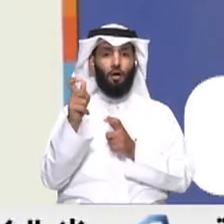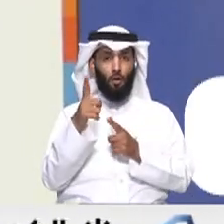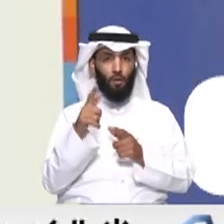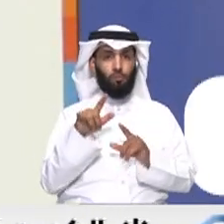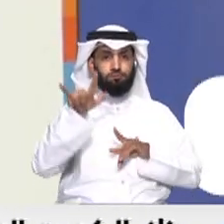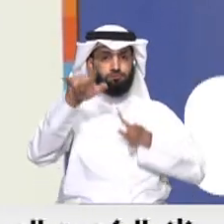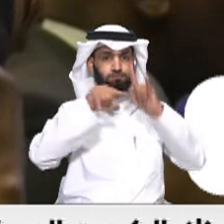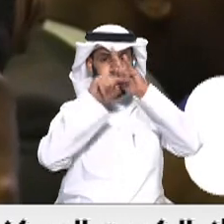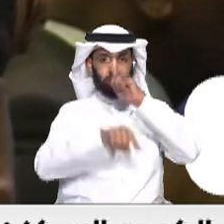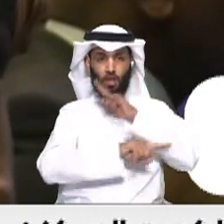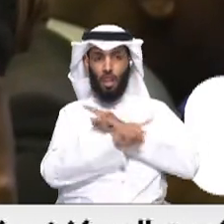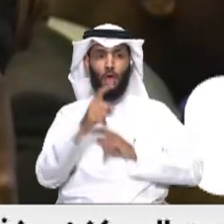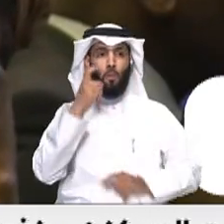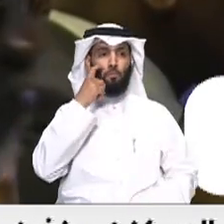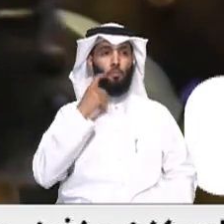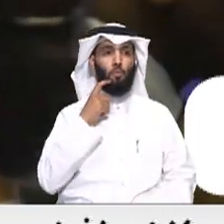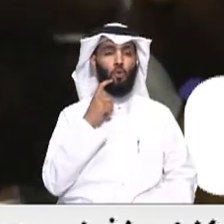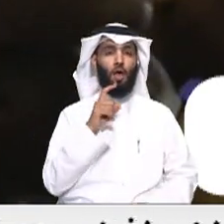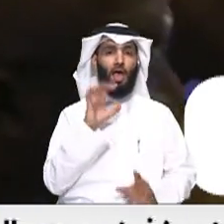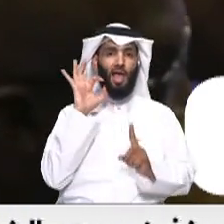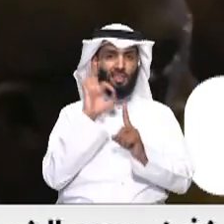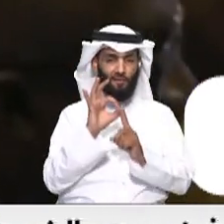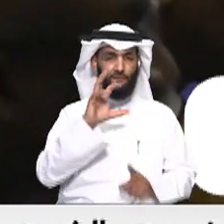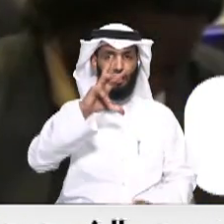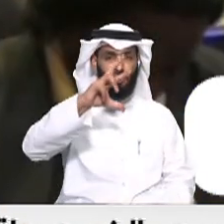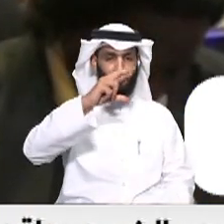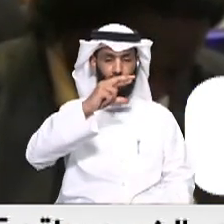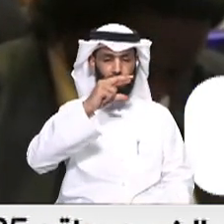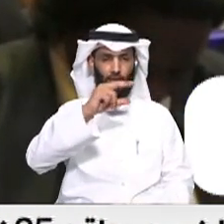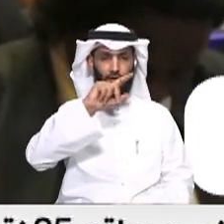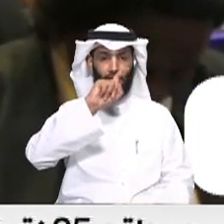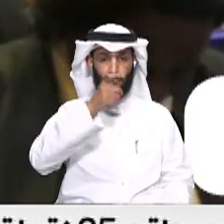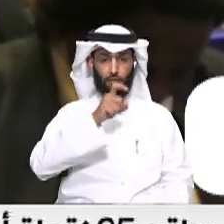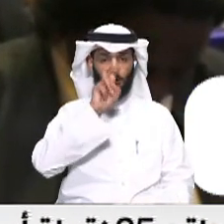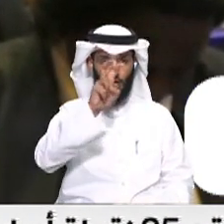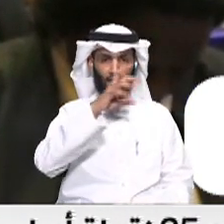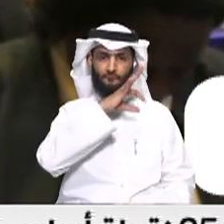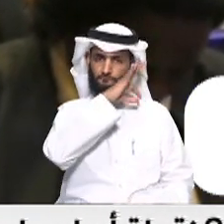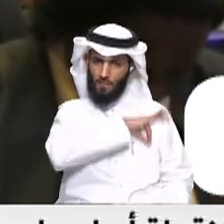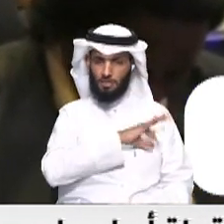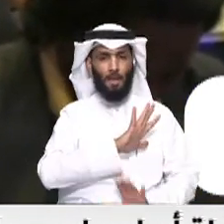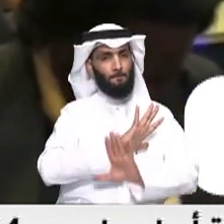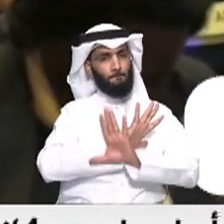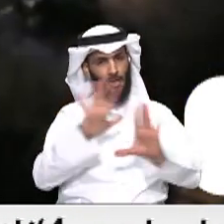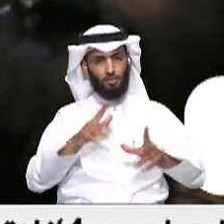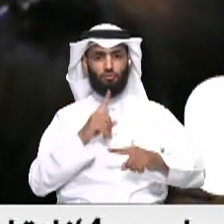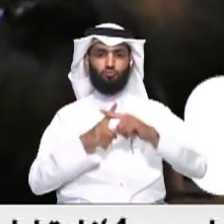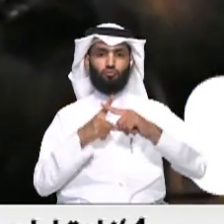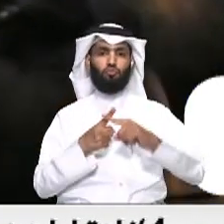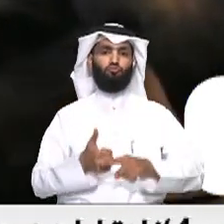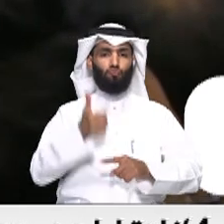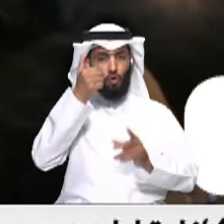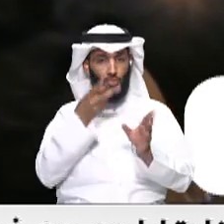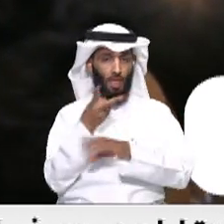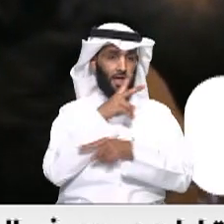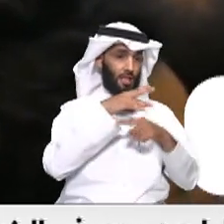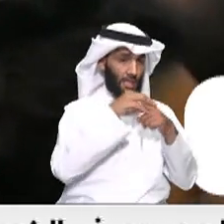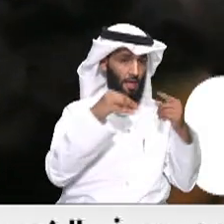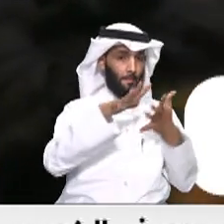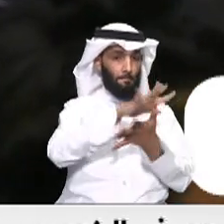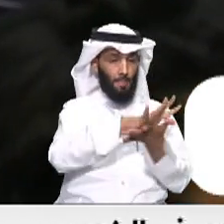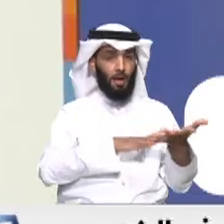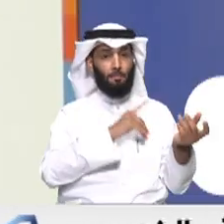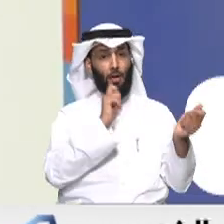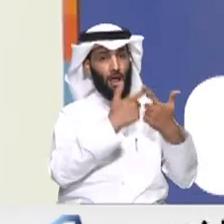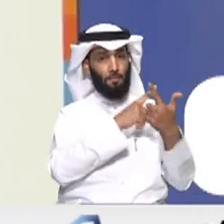النووية وتسخير الذرة للأغراض السلمية، مؤكدا التزام دولة الكويت بدعم الدور الحيوي للوكالة.